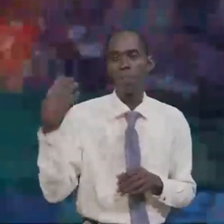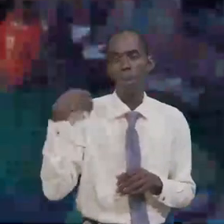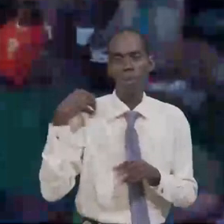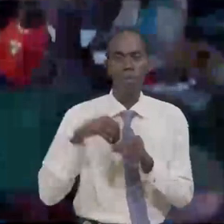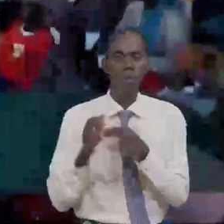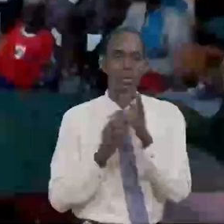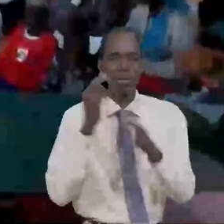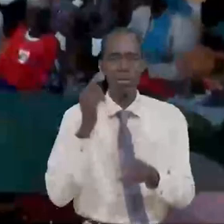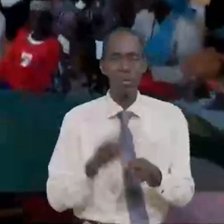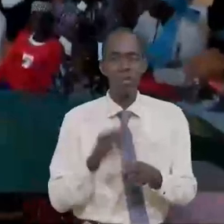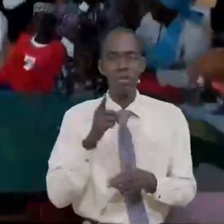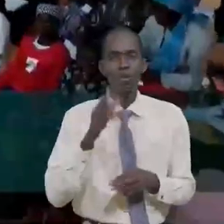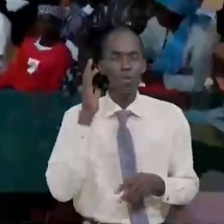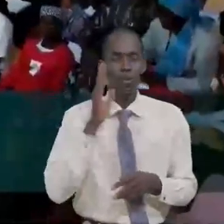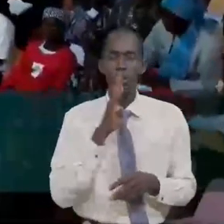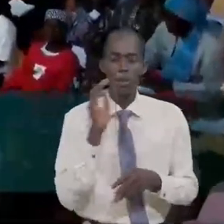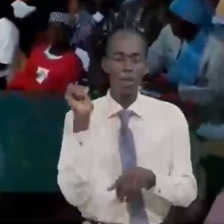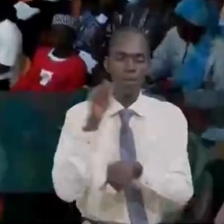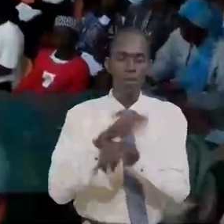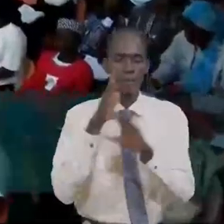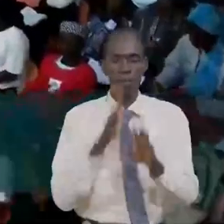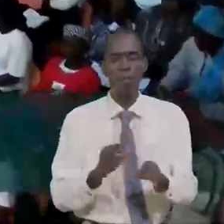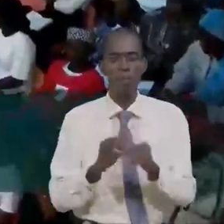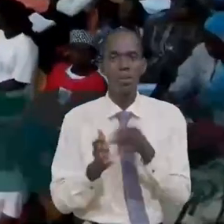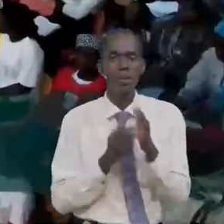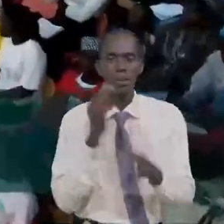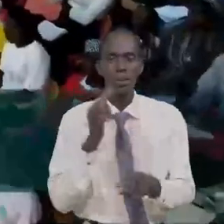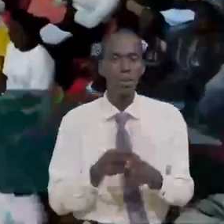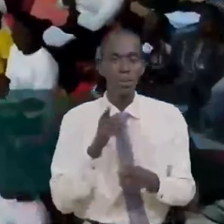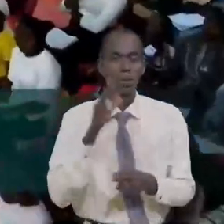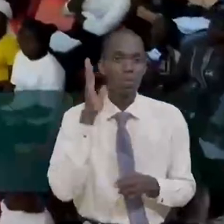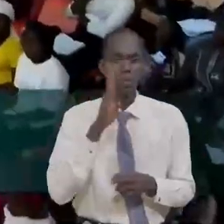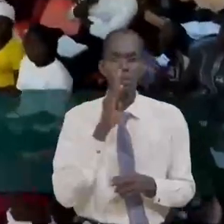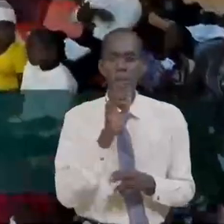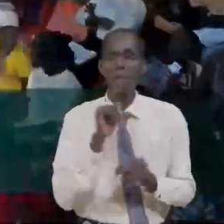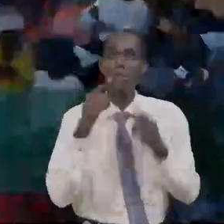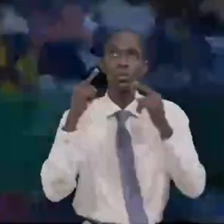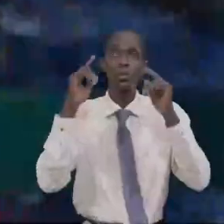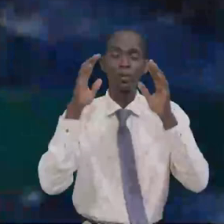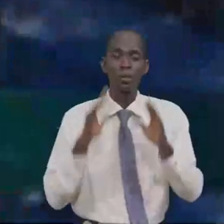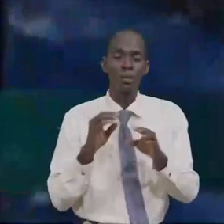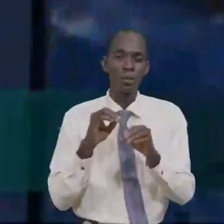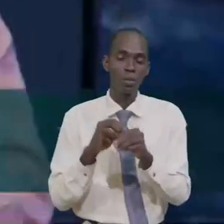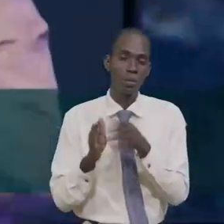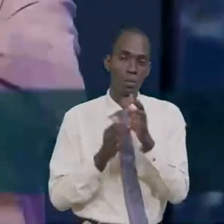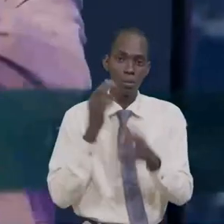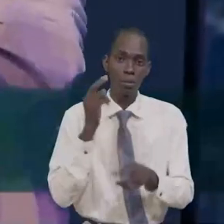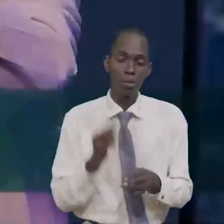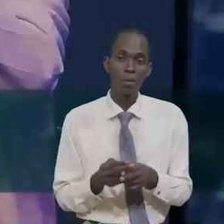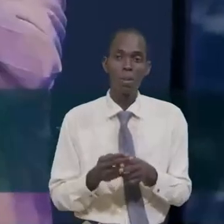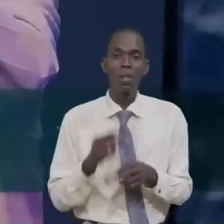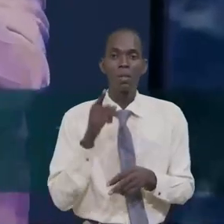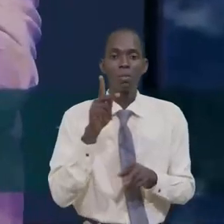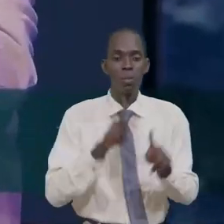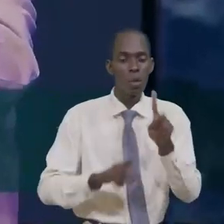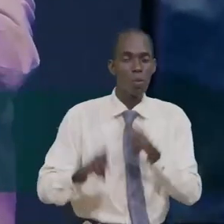tu seras vainqueur tu seras réalisateur et les gens feront de toi un point